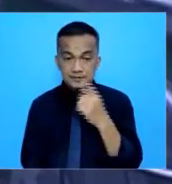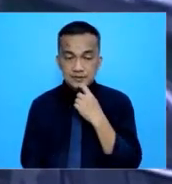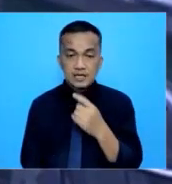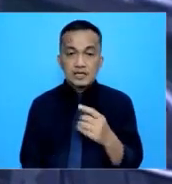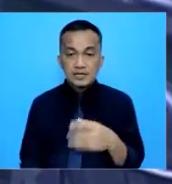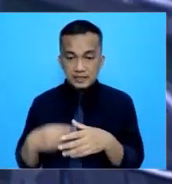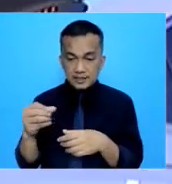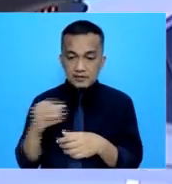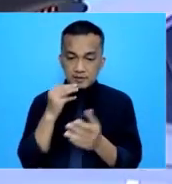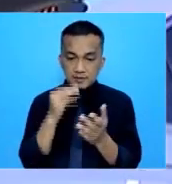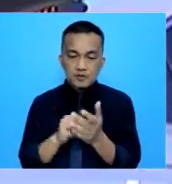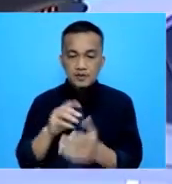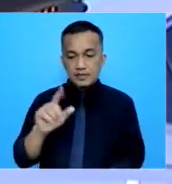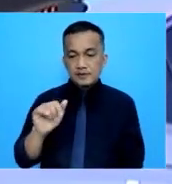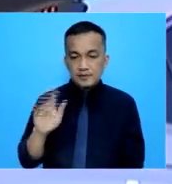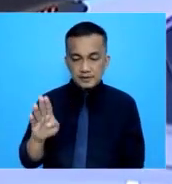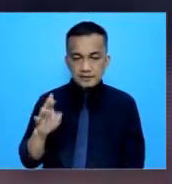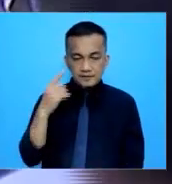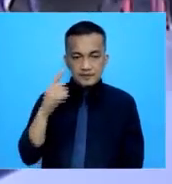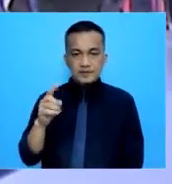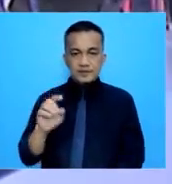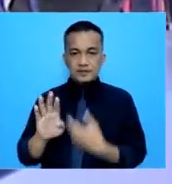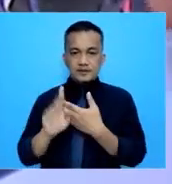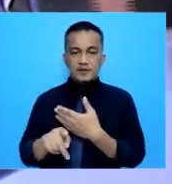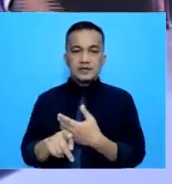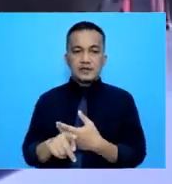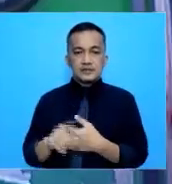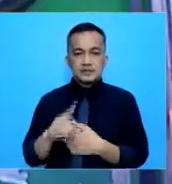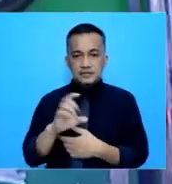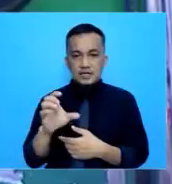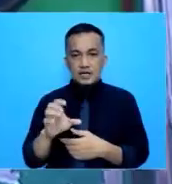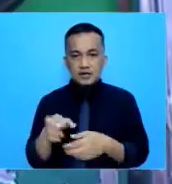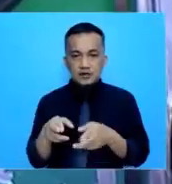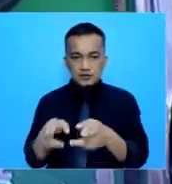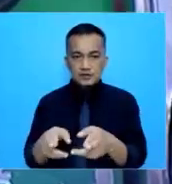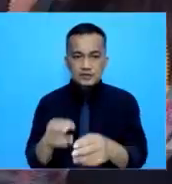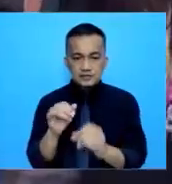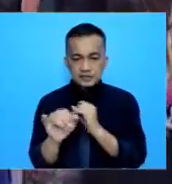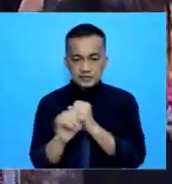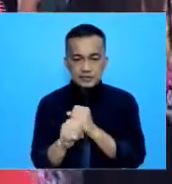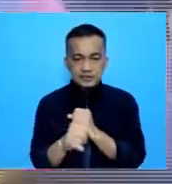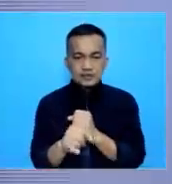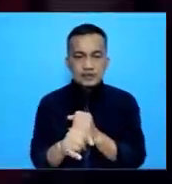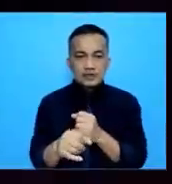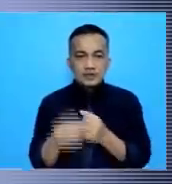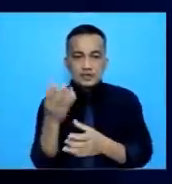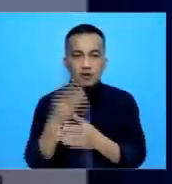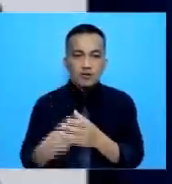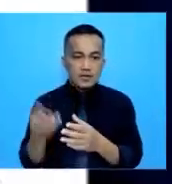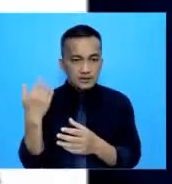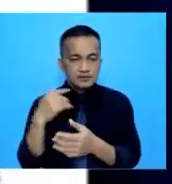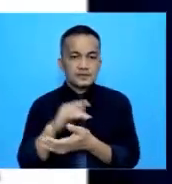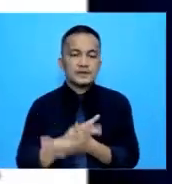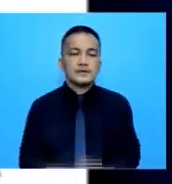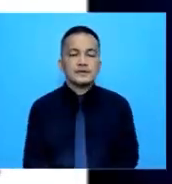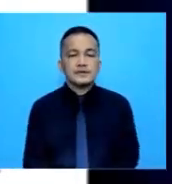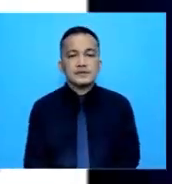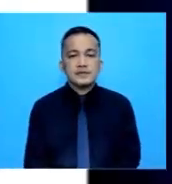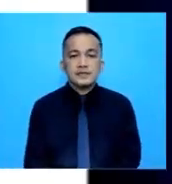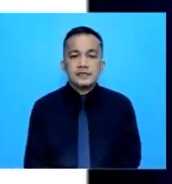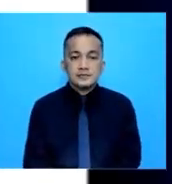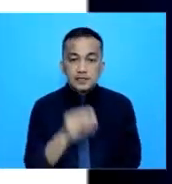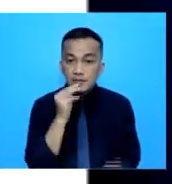ang LTFRB para maibalik ang mahigit 100 ruta ng jeepney na nawala noong kasagsagan ng pandemya. Ayon sa